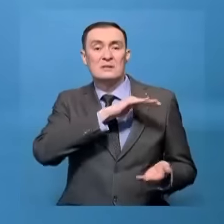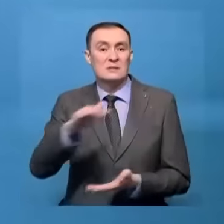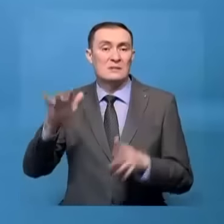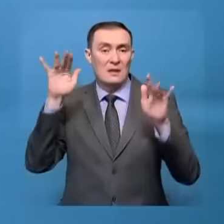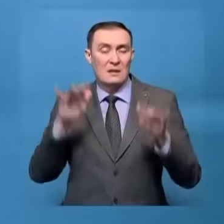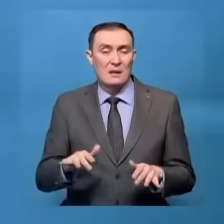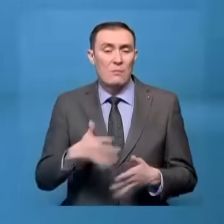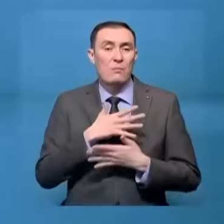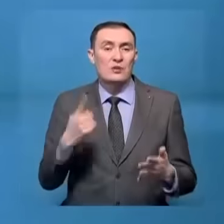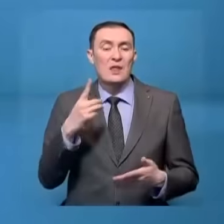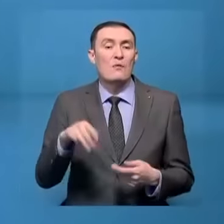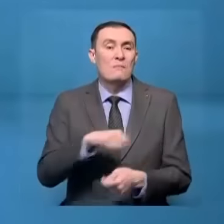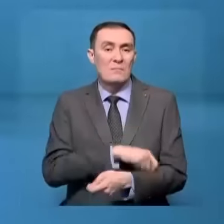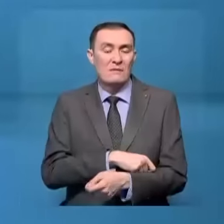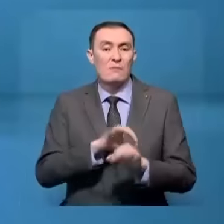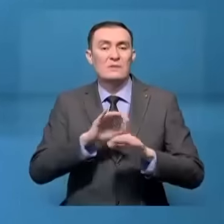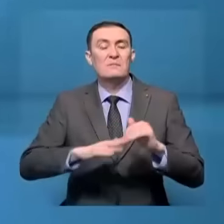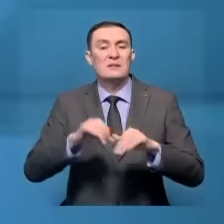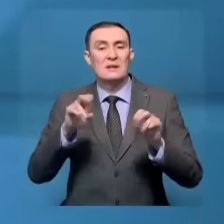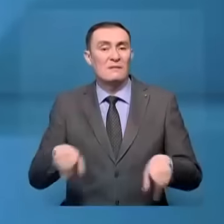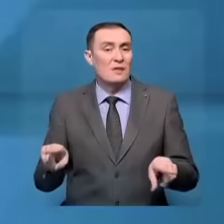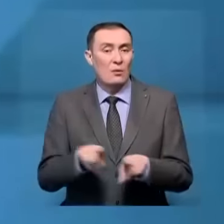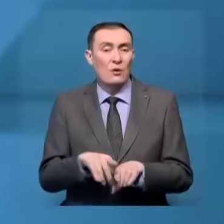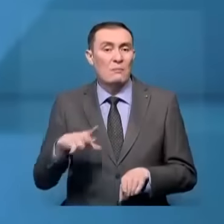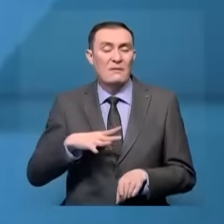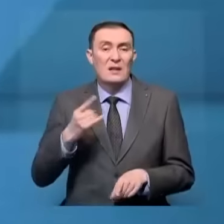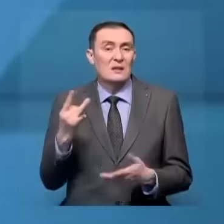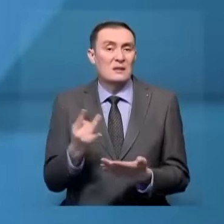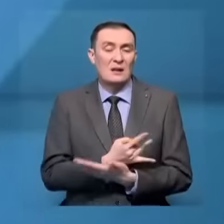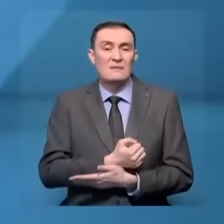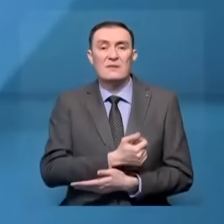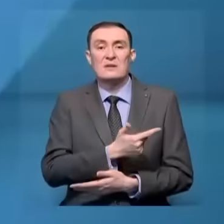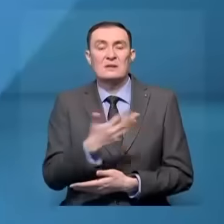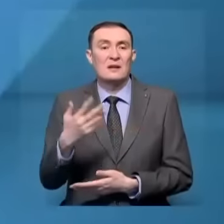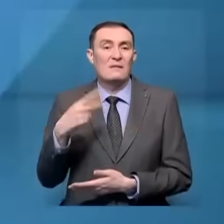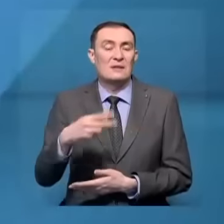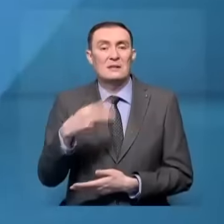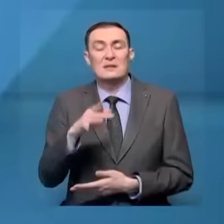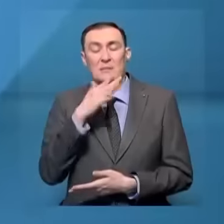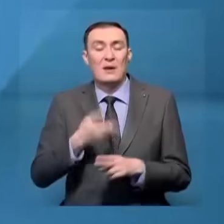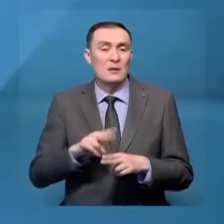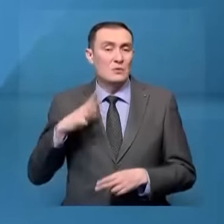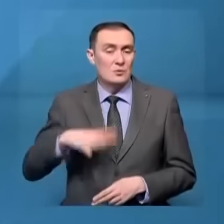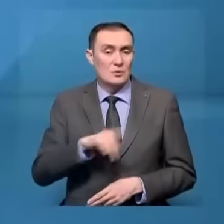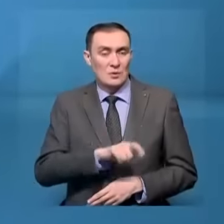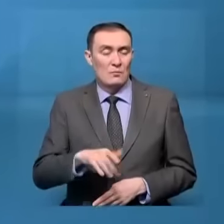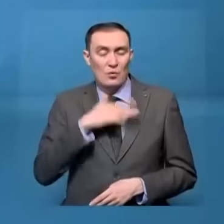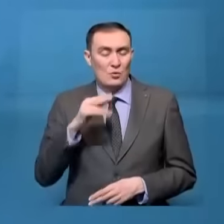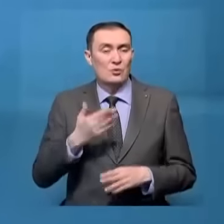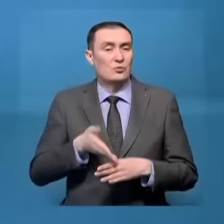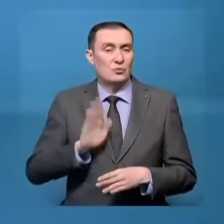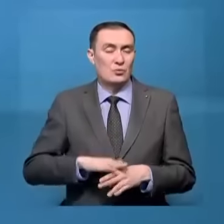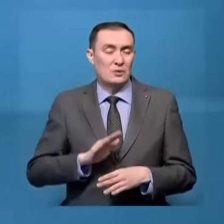снежного покрова превысила метр. По словам специалистов, такое происходит раз в несколько десятков лет. И сельчанам предстоит много